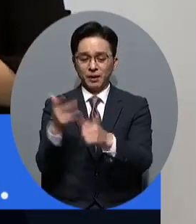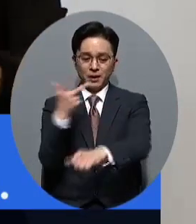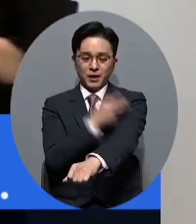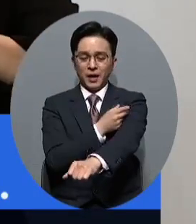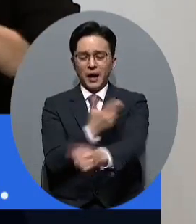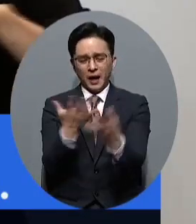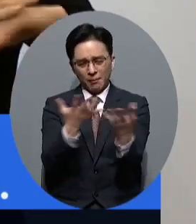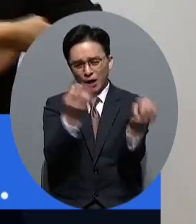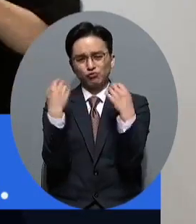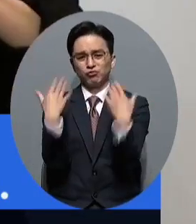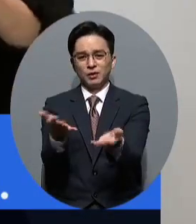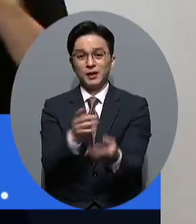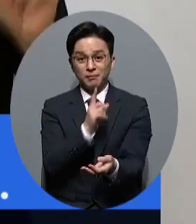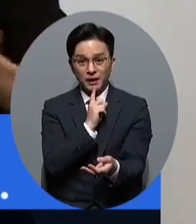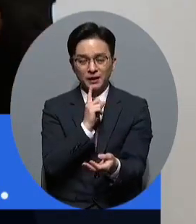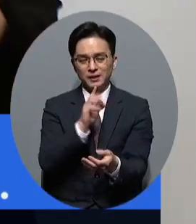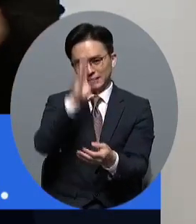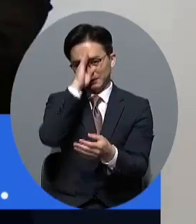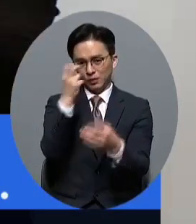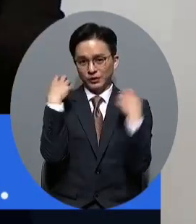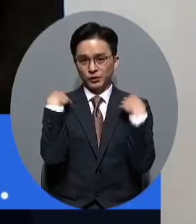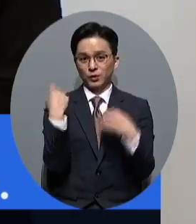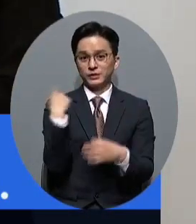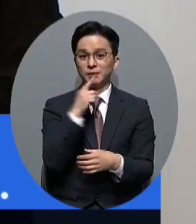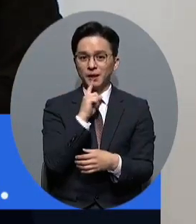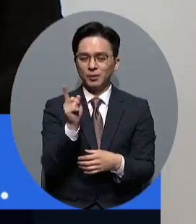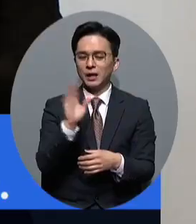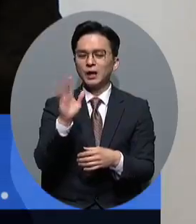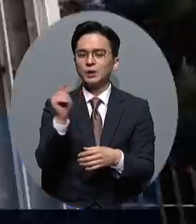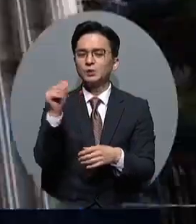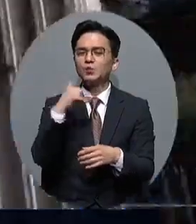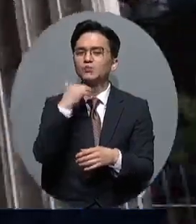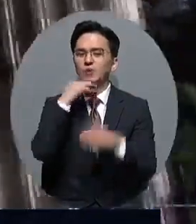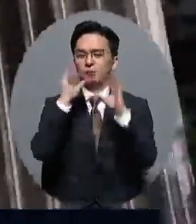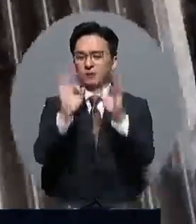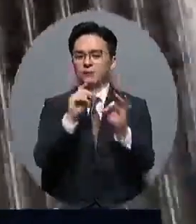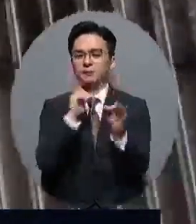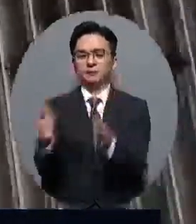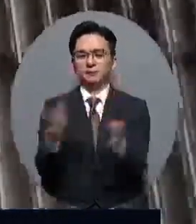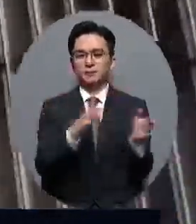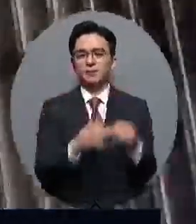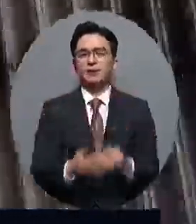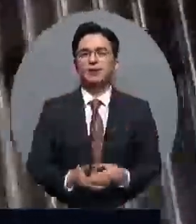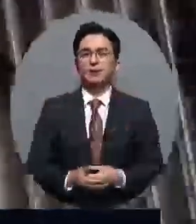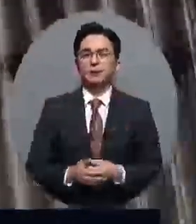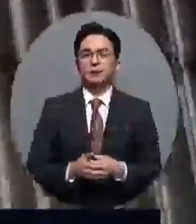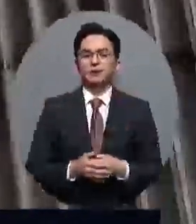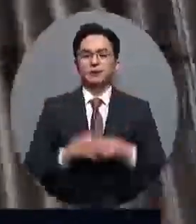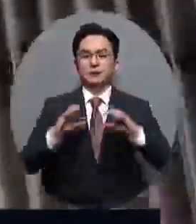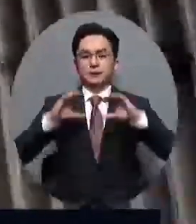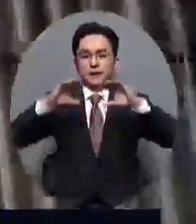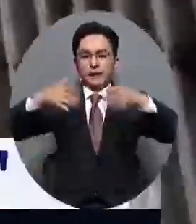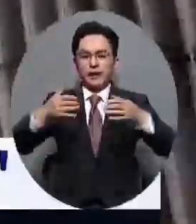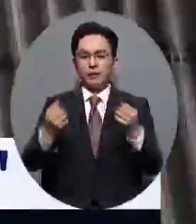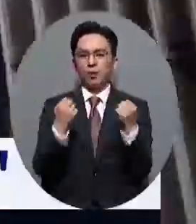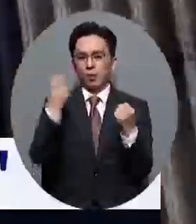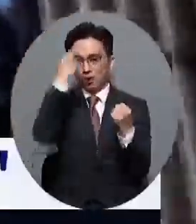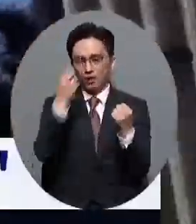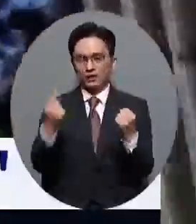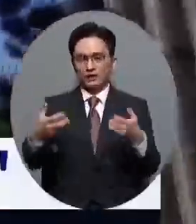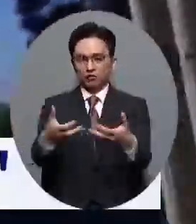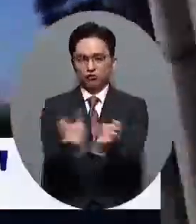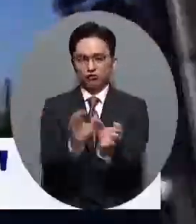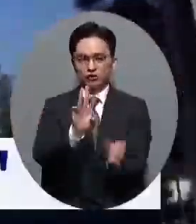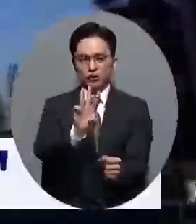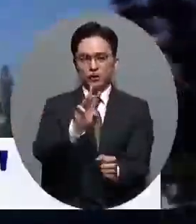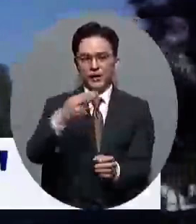각국의 동향이라든지 방역 상황 등을 면밀히 모니터링을 할 계획입니다. 이런 가운데 세계보건기구